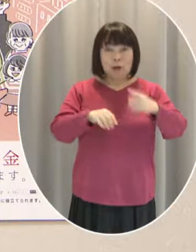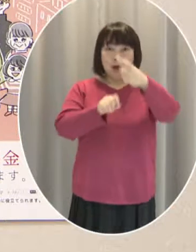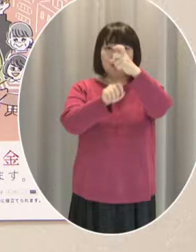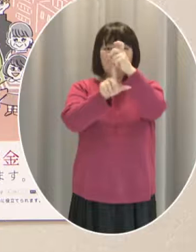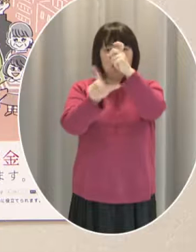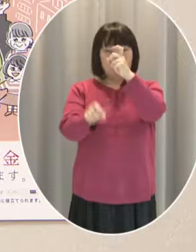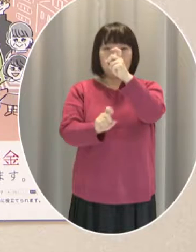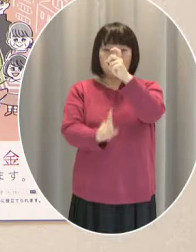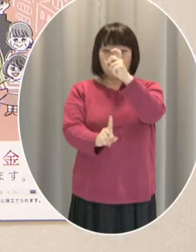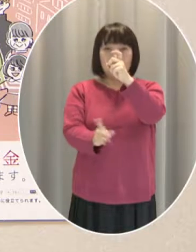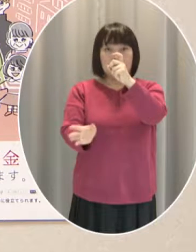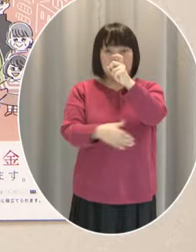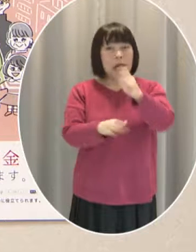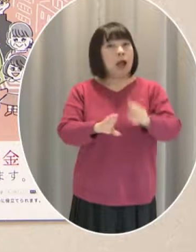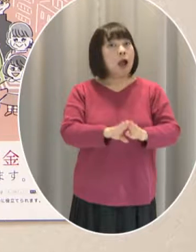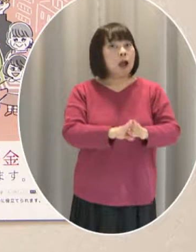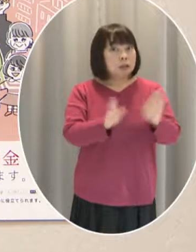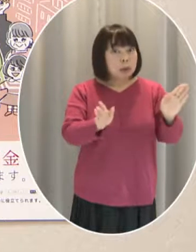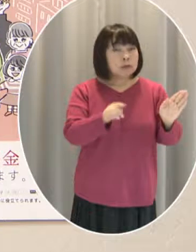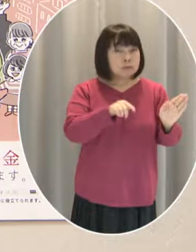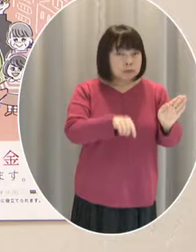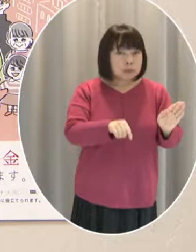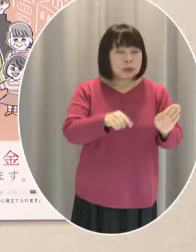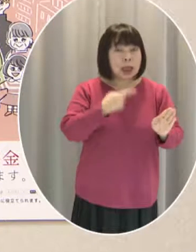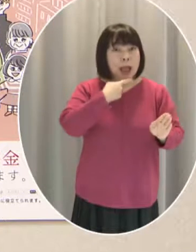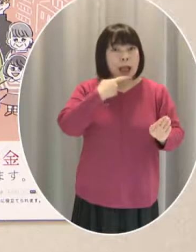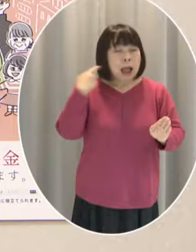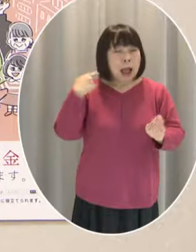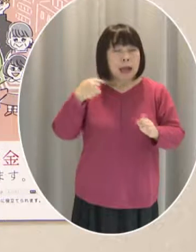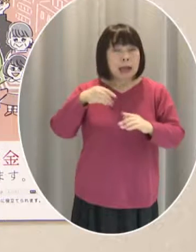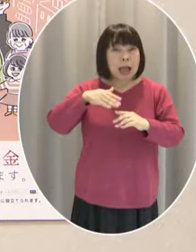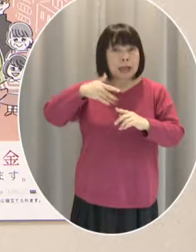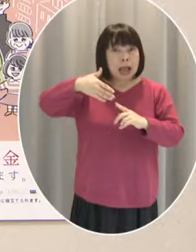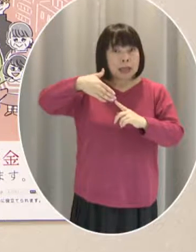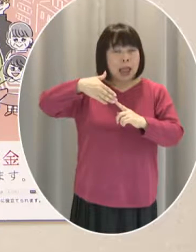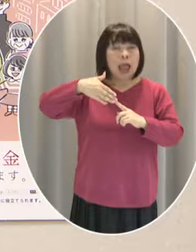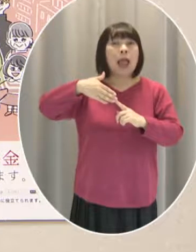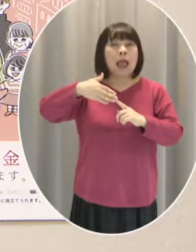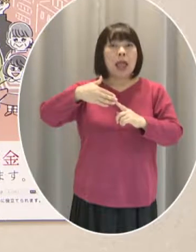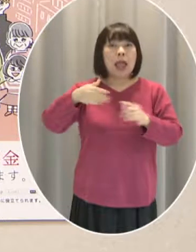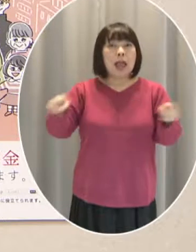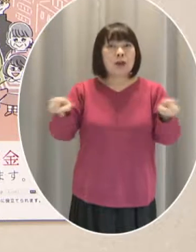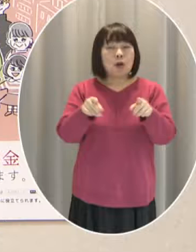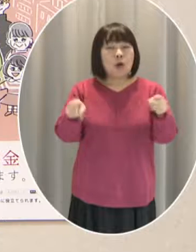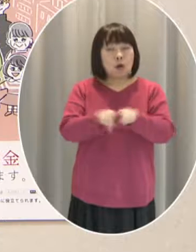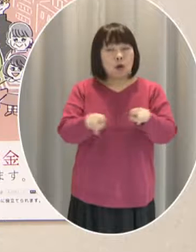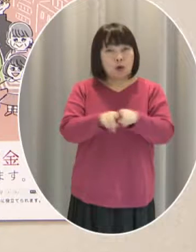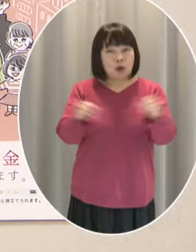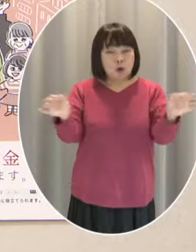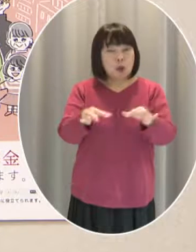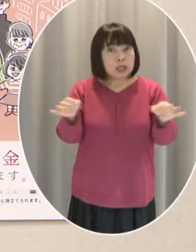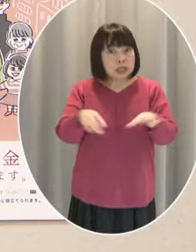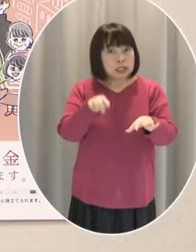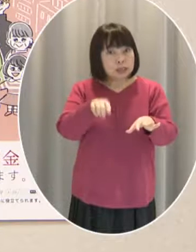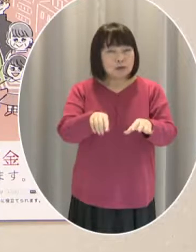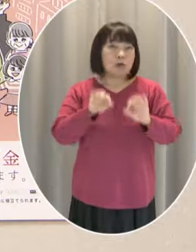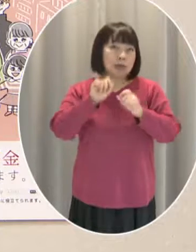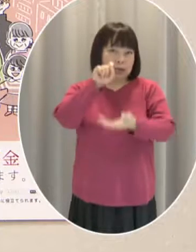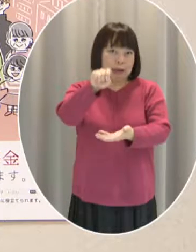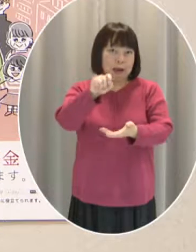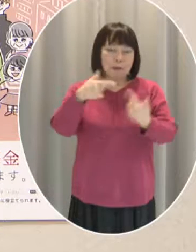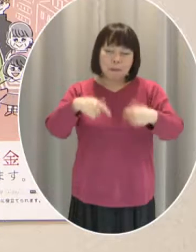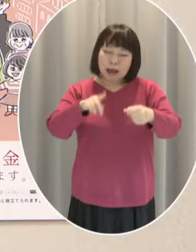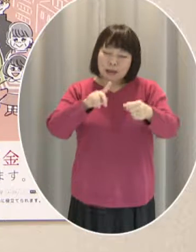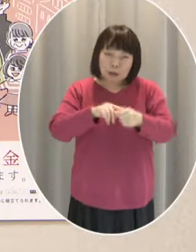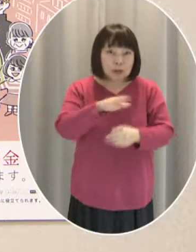1日から始まっている赤い羽根共同募金についてお知らせします毎年皆